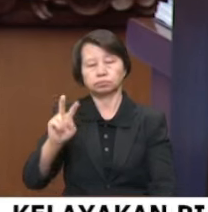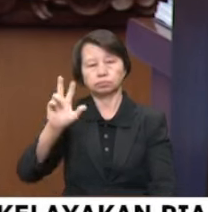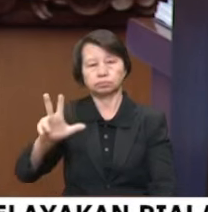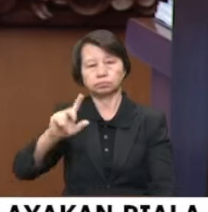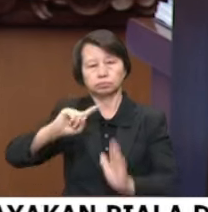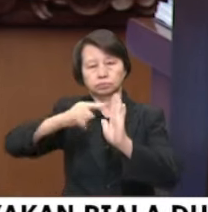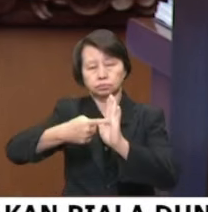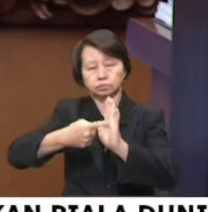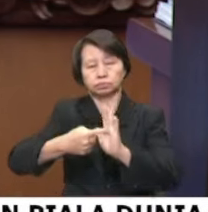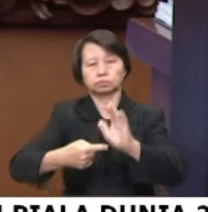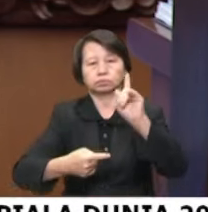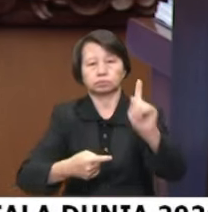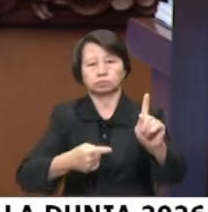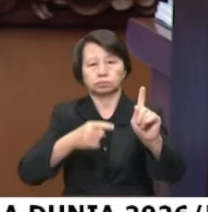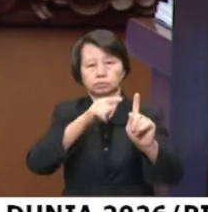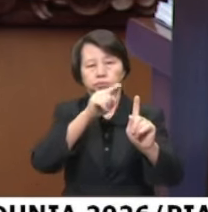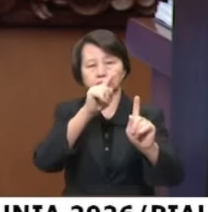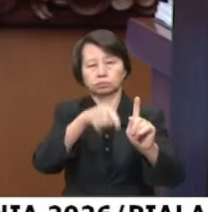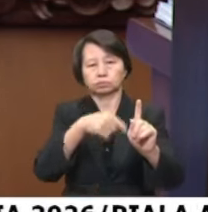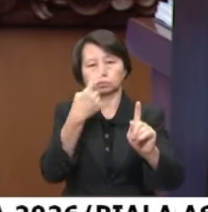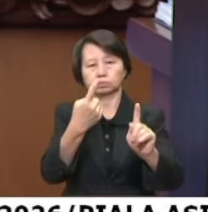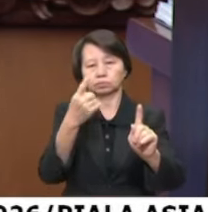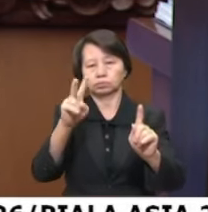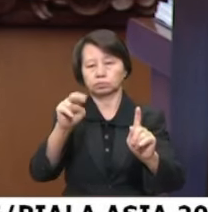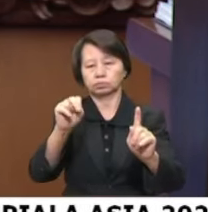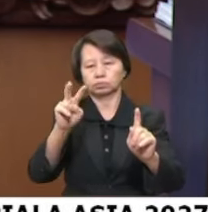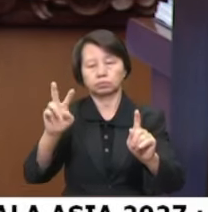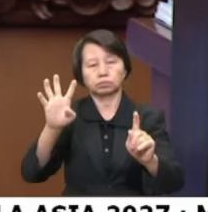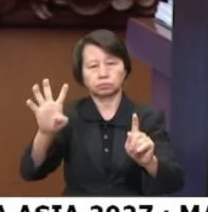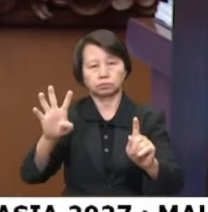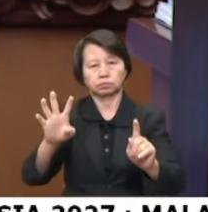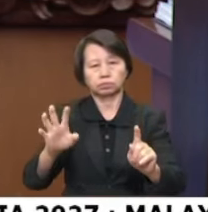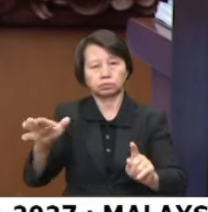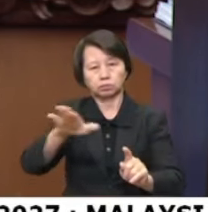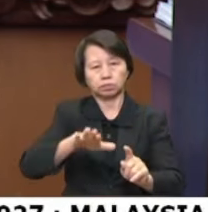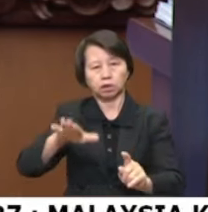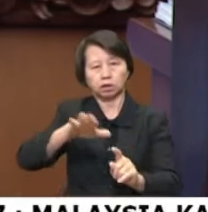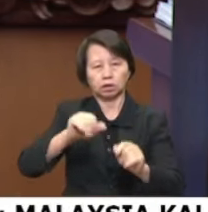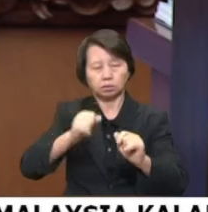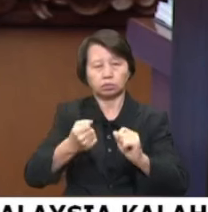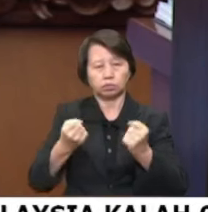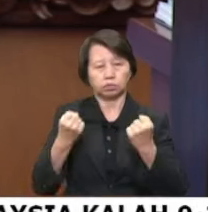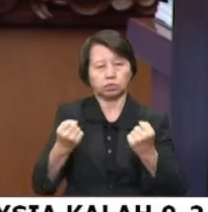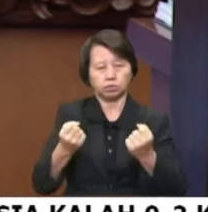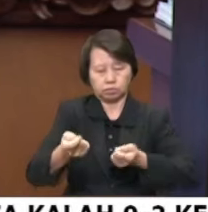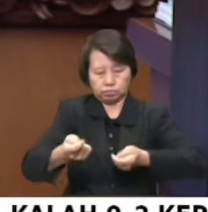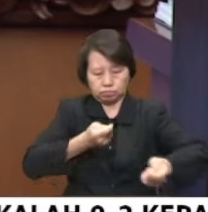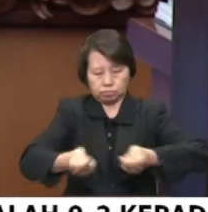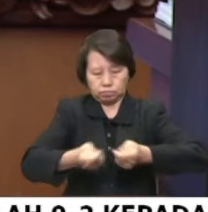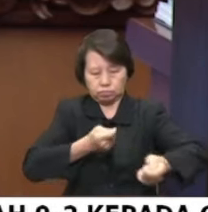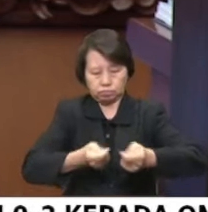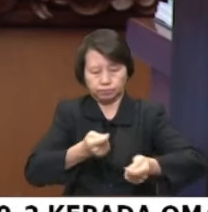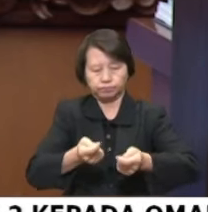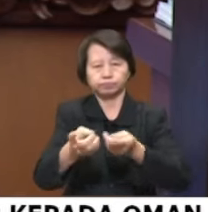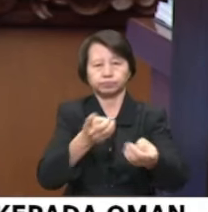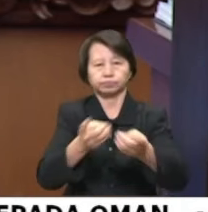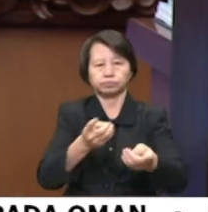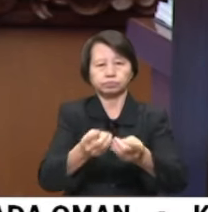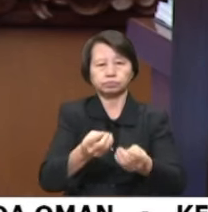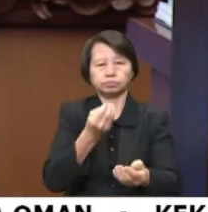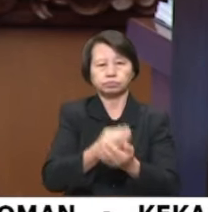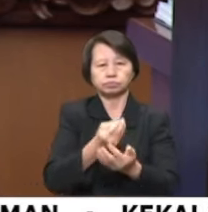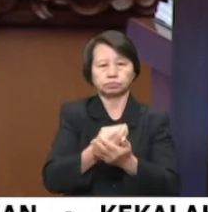berkuat kuasa mulai 1 Januari 2024 yang dijangka dapat mengukuhkan tadbir urus dan disiplin fiskal